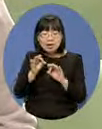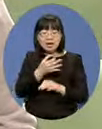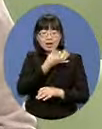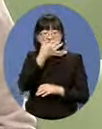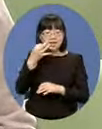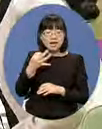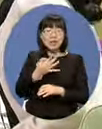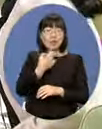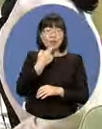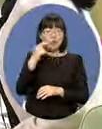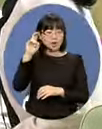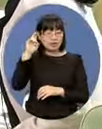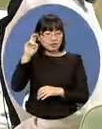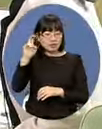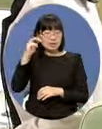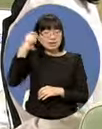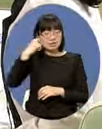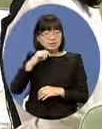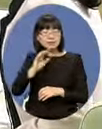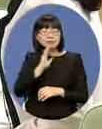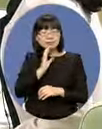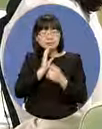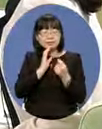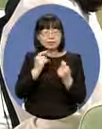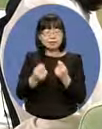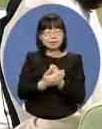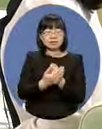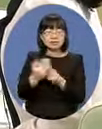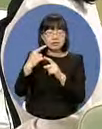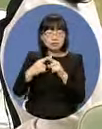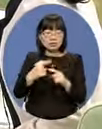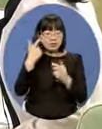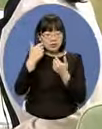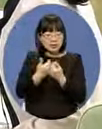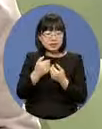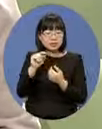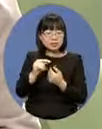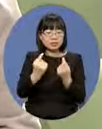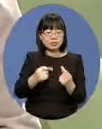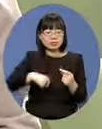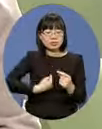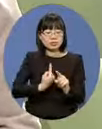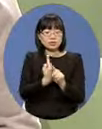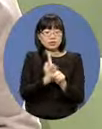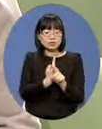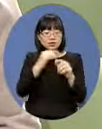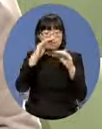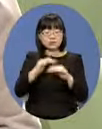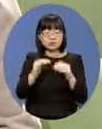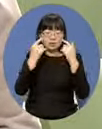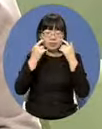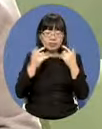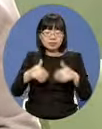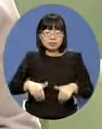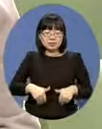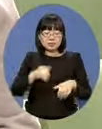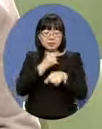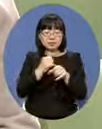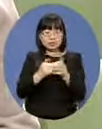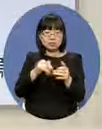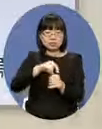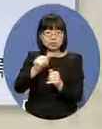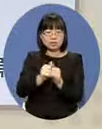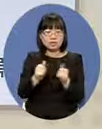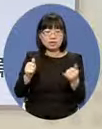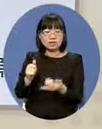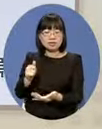수가 없구나라고 느낄 수도 있다라는 거예요. 그래서 무조건 반대하기보다는 자기 수정하는 과정도 분명히 필요하고요. 주변